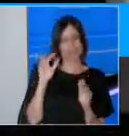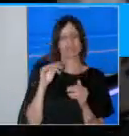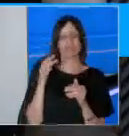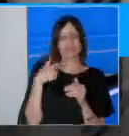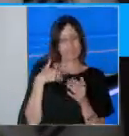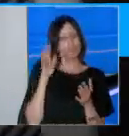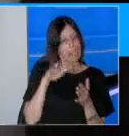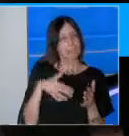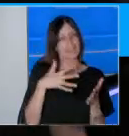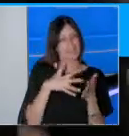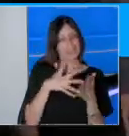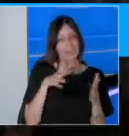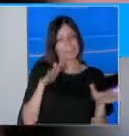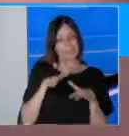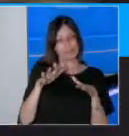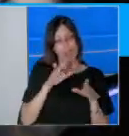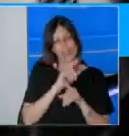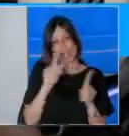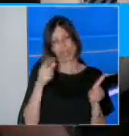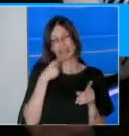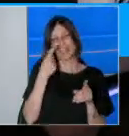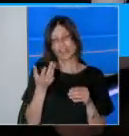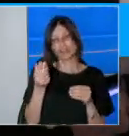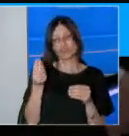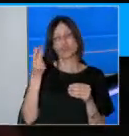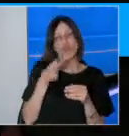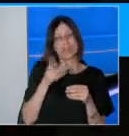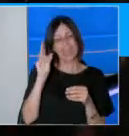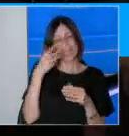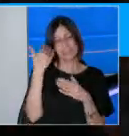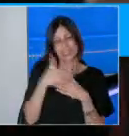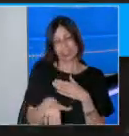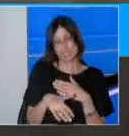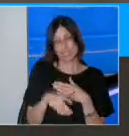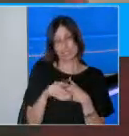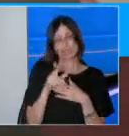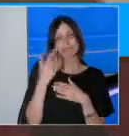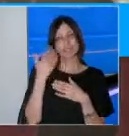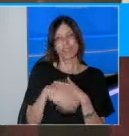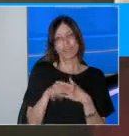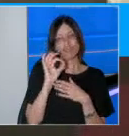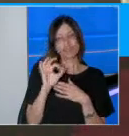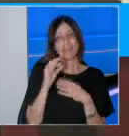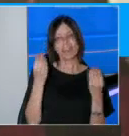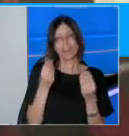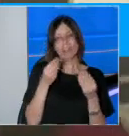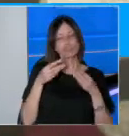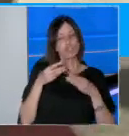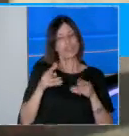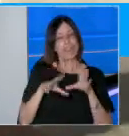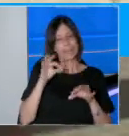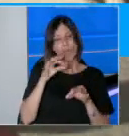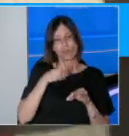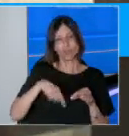מלבך, כי אנחנו נבקר גם ממשלות אחרות. ואני אגיד לך יותר מזה, בסופו של דבר לא, אבל בסופו של דבר, שיטת הבחירות שלנו, סגן